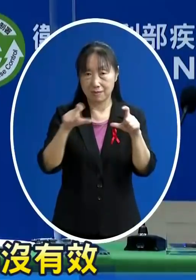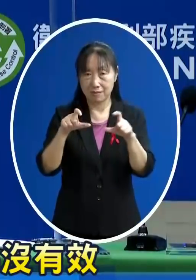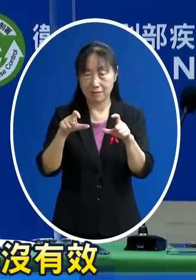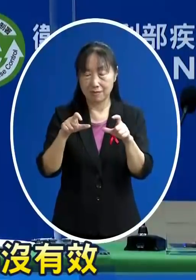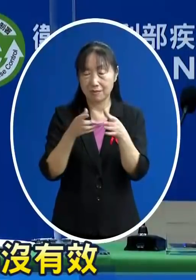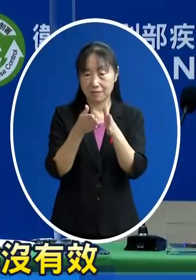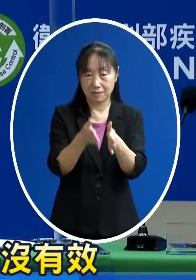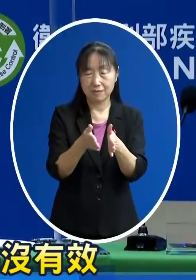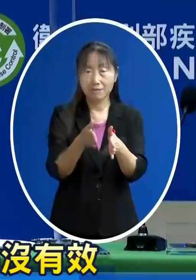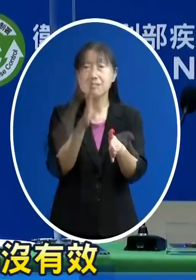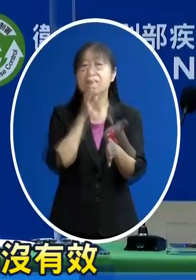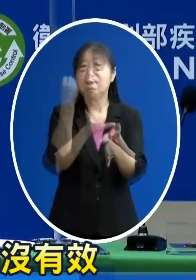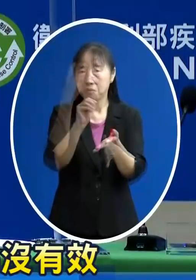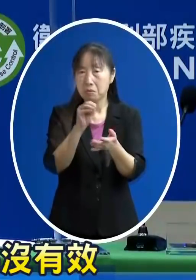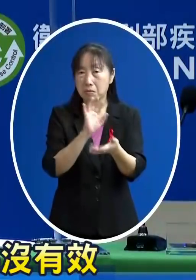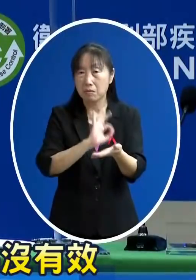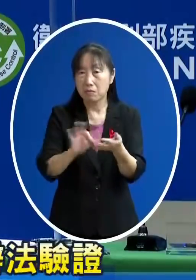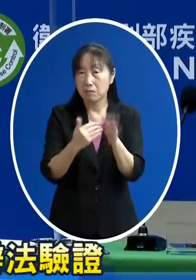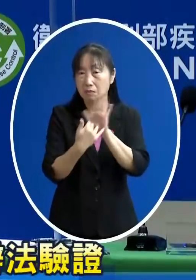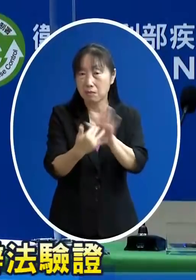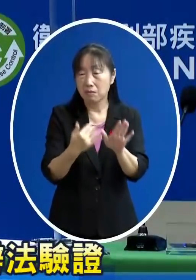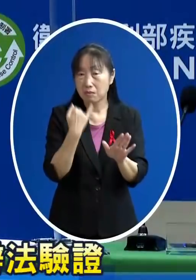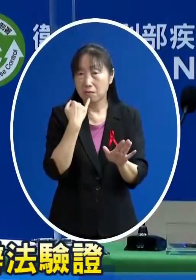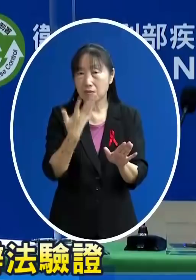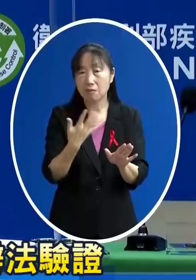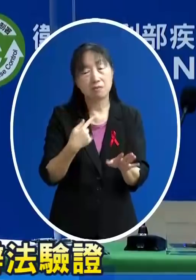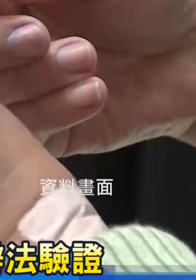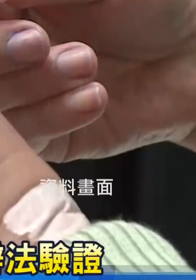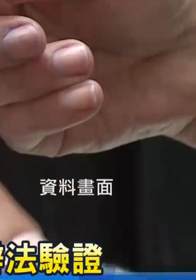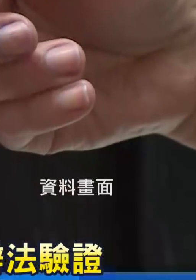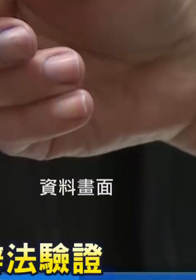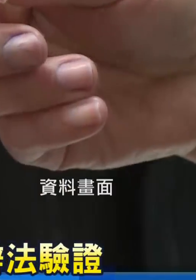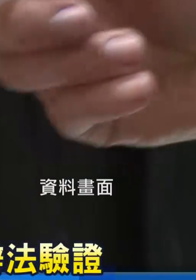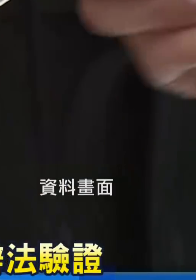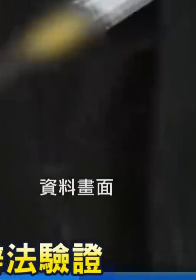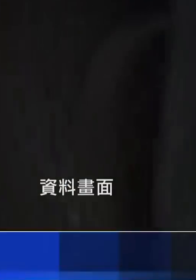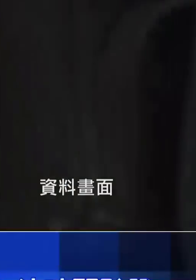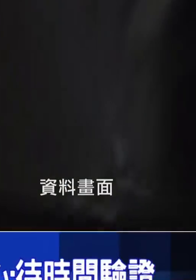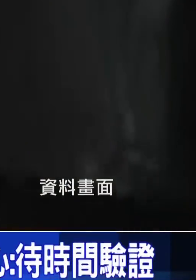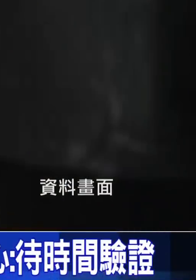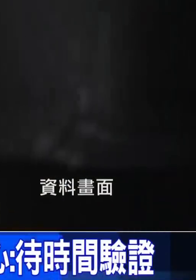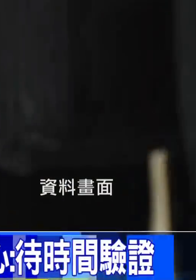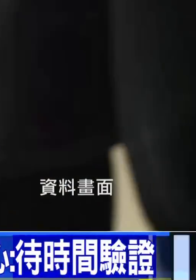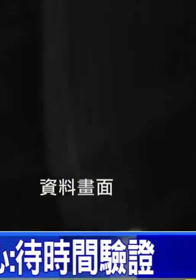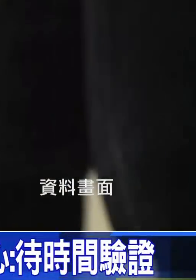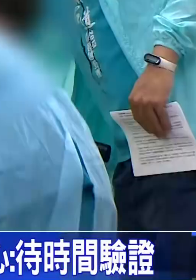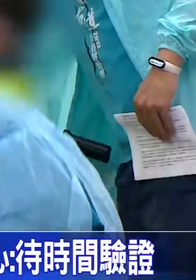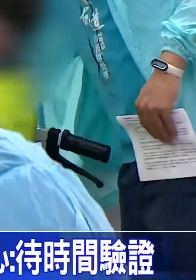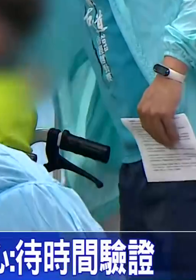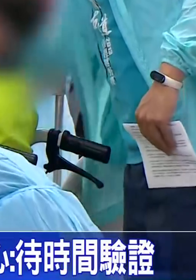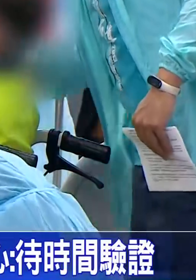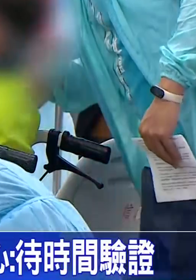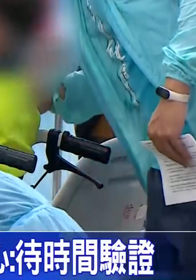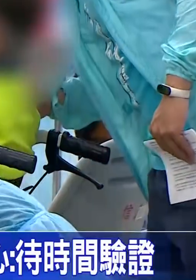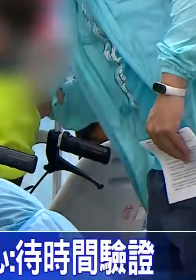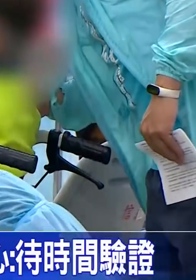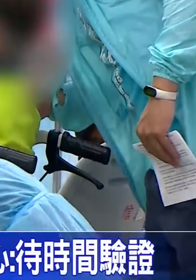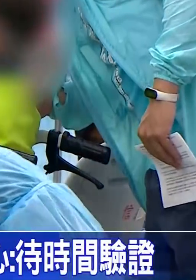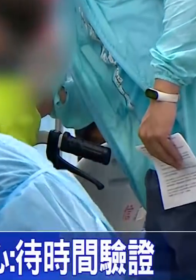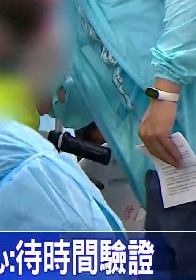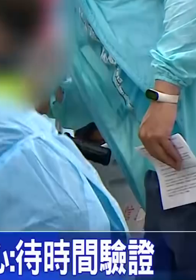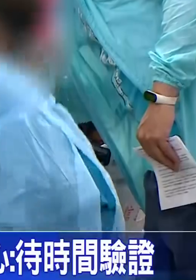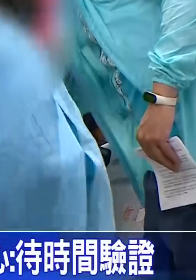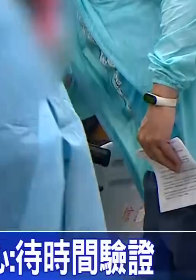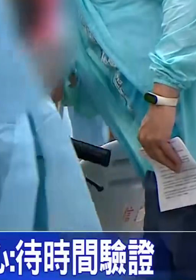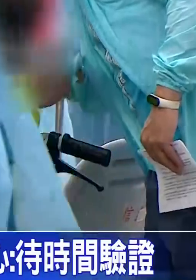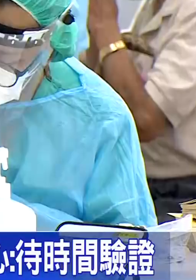这个Omicron 没有效，应该还要需要时间才有办法验证。 指挥中心帮忙澄清，班塞尔也说，假设要针对 Omicron 研发新疫